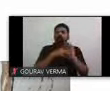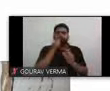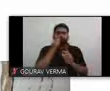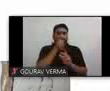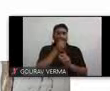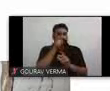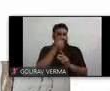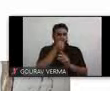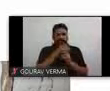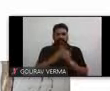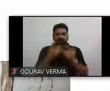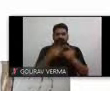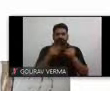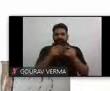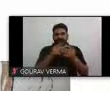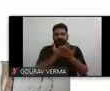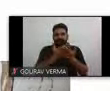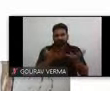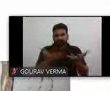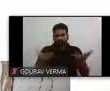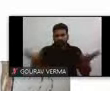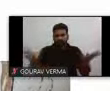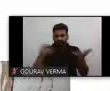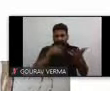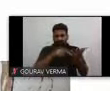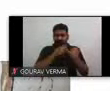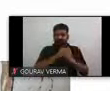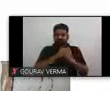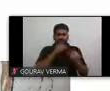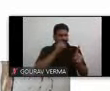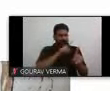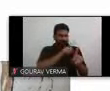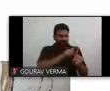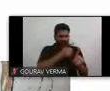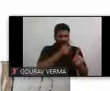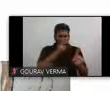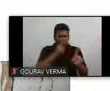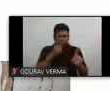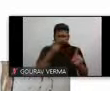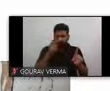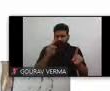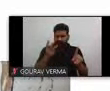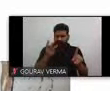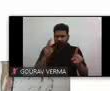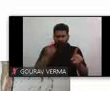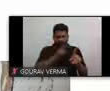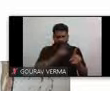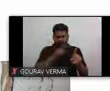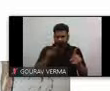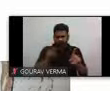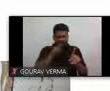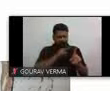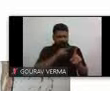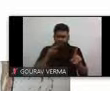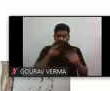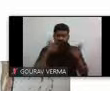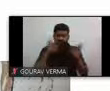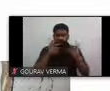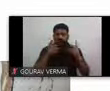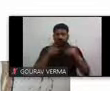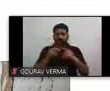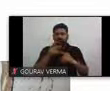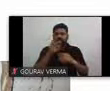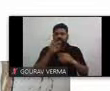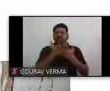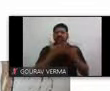एक लाइन में जो चीज रखा है उसको एक से दूसरे तक कैसे स्कैन करते हैं. मतलब आपने दो तीन सामान